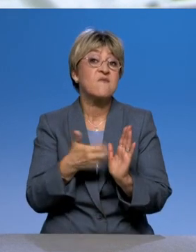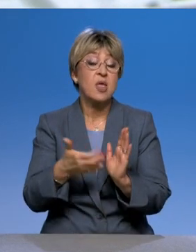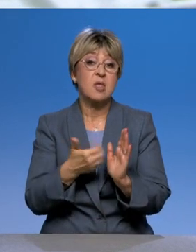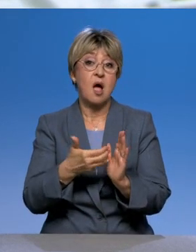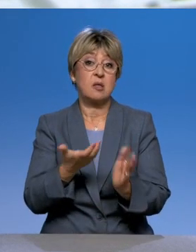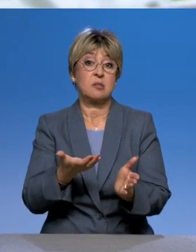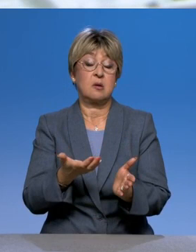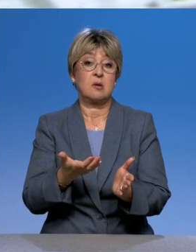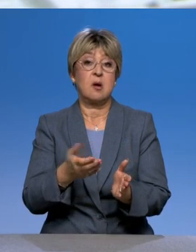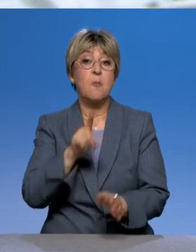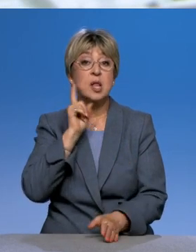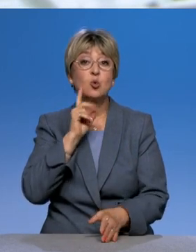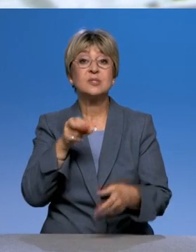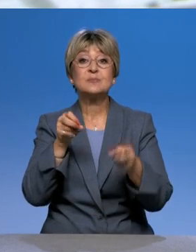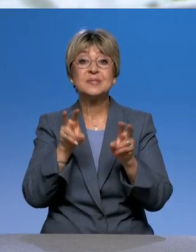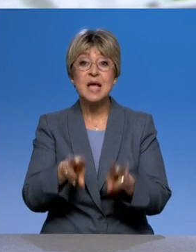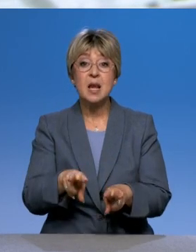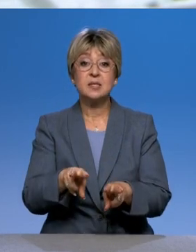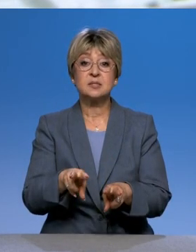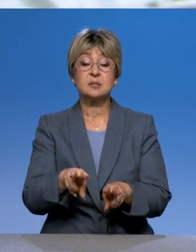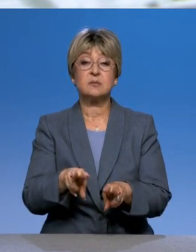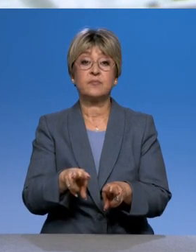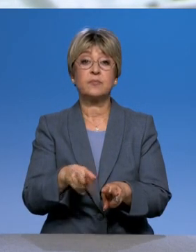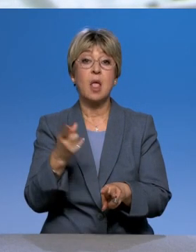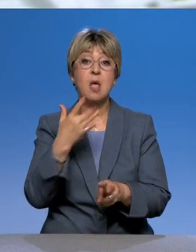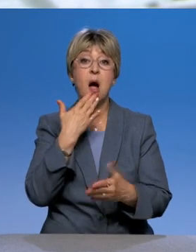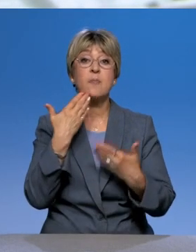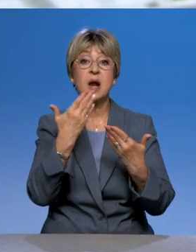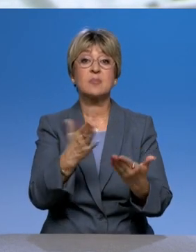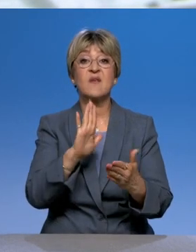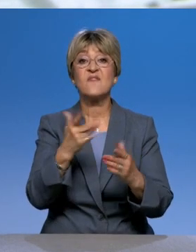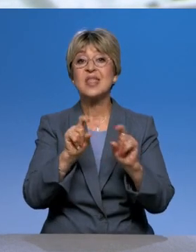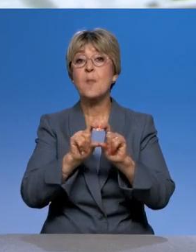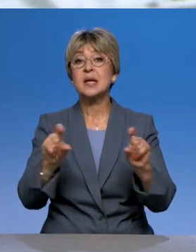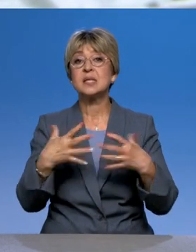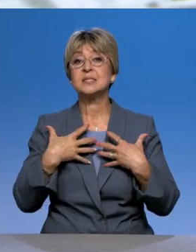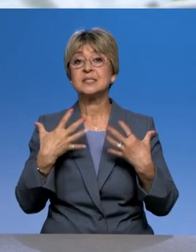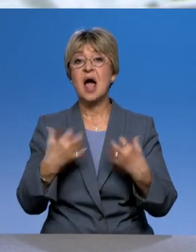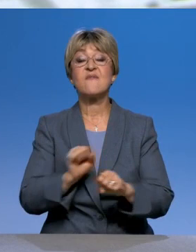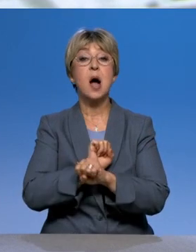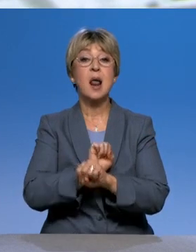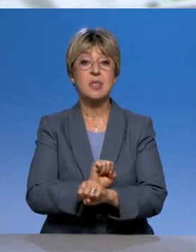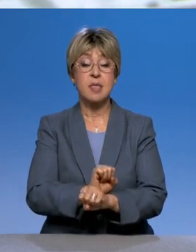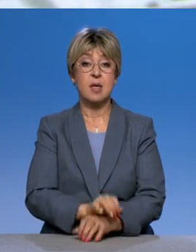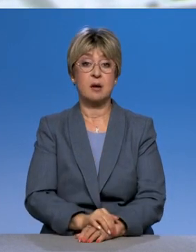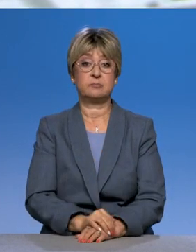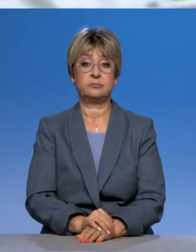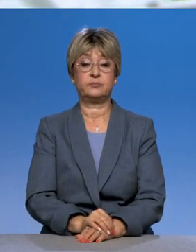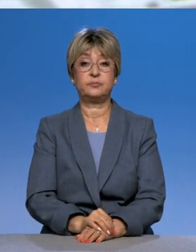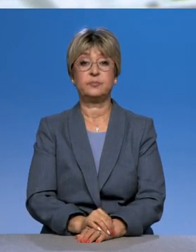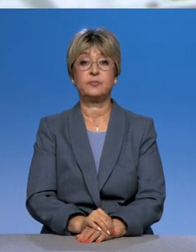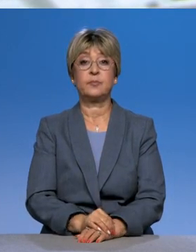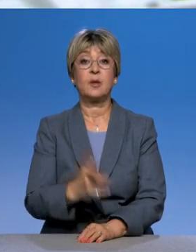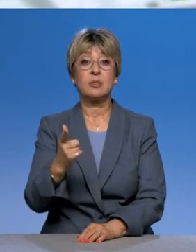молодой специалист, работай. Значит, она обратилась в департамент здравоохранения. Вот. Ей